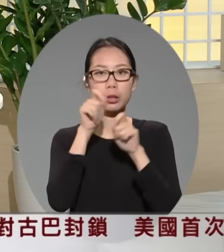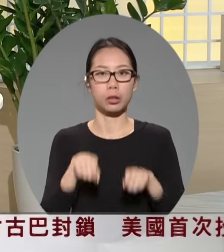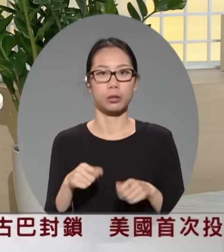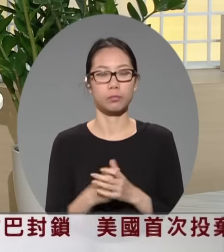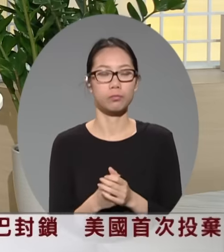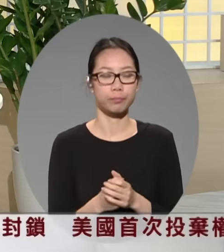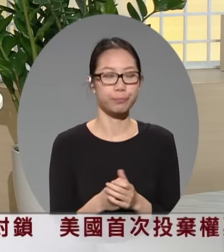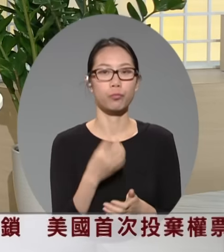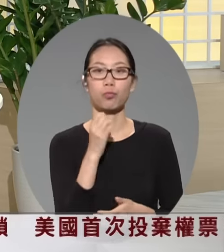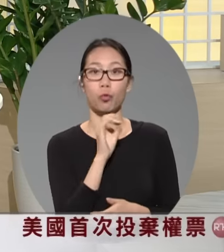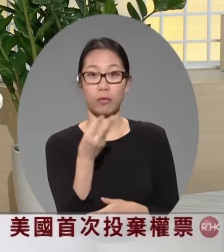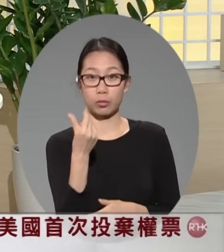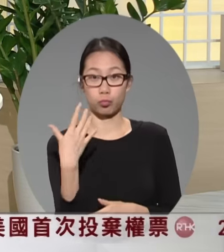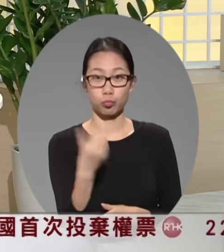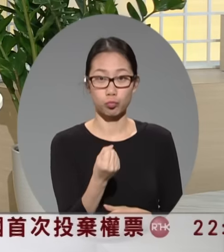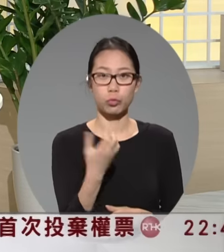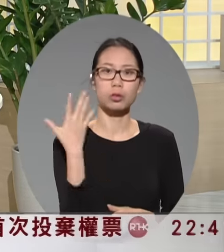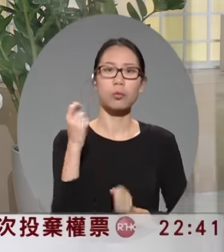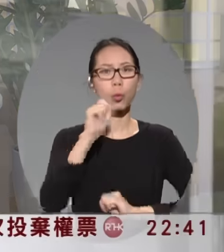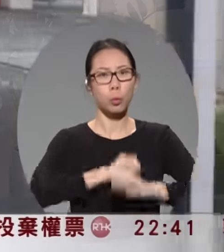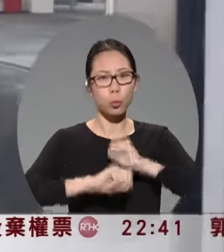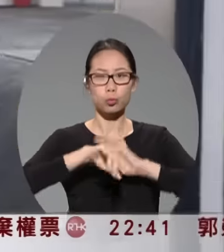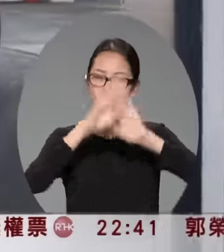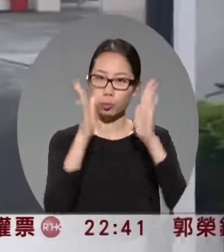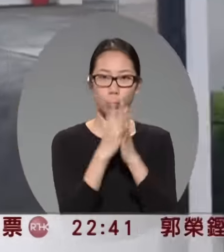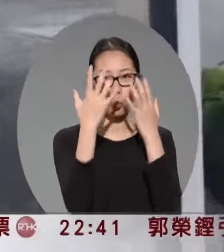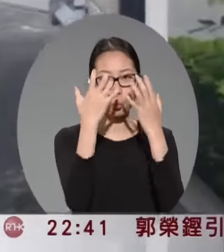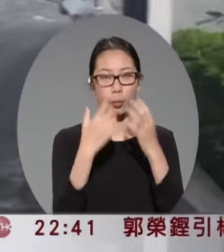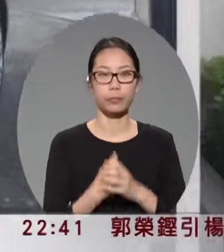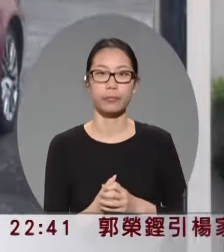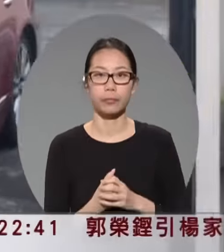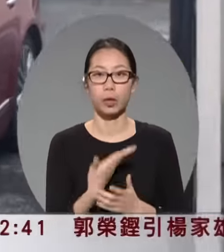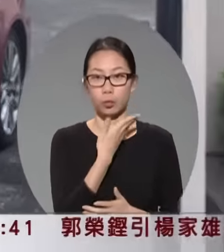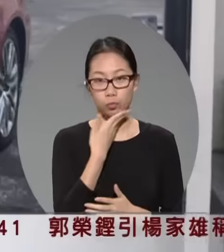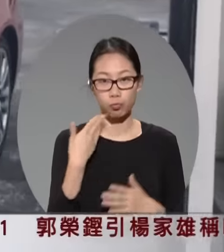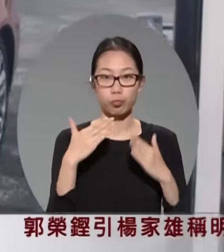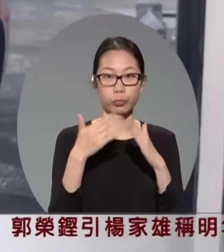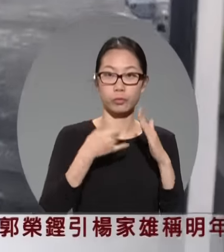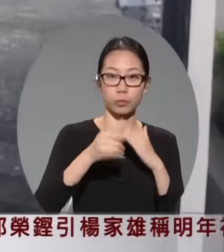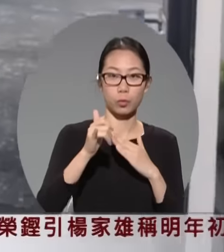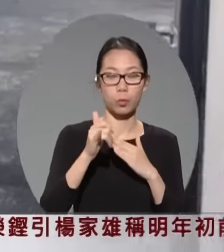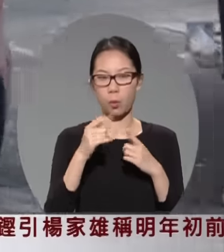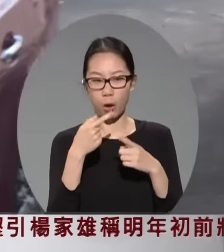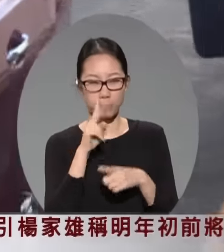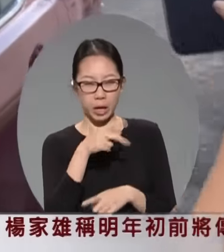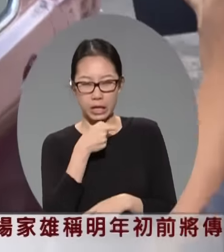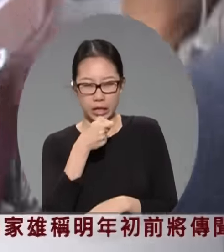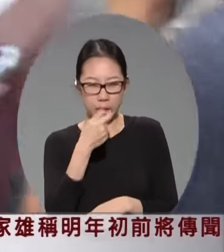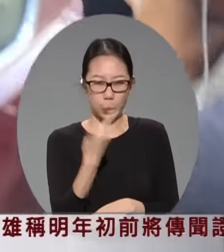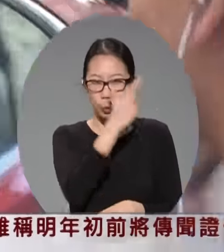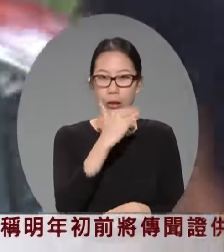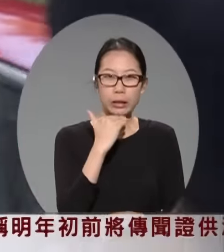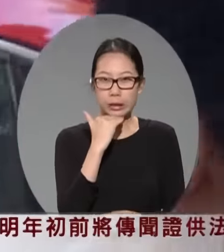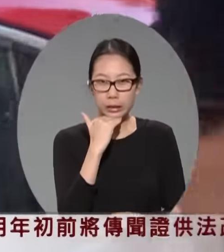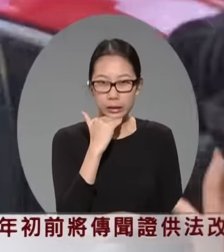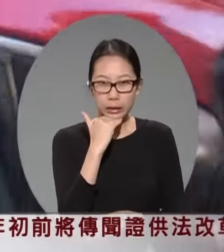俊華啦，尋日嘅一舉一動咧，當然都備受注目啊。嗱，佢朝早喺官邸啦，已經有好多記者喺度等佢啦。咁啊，架